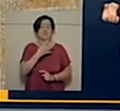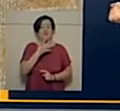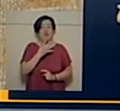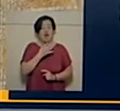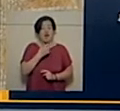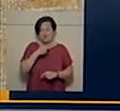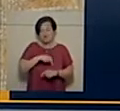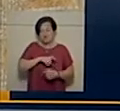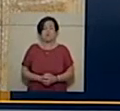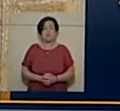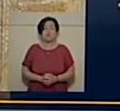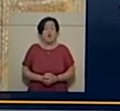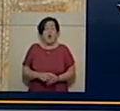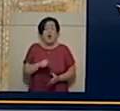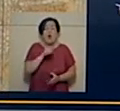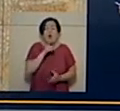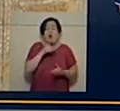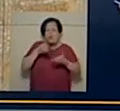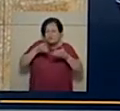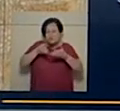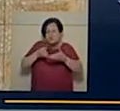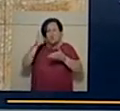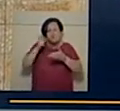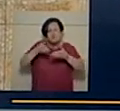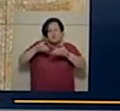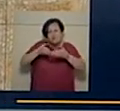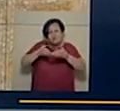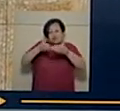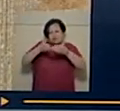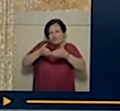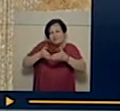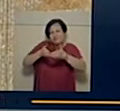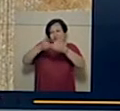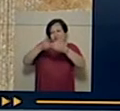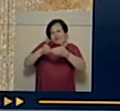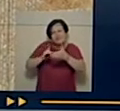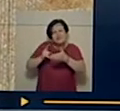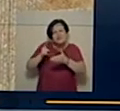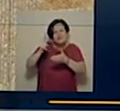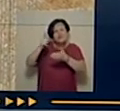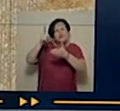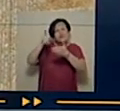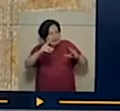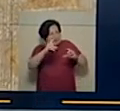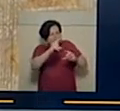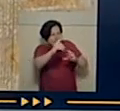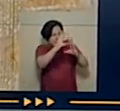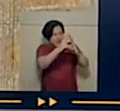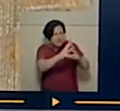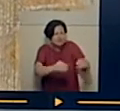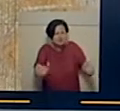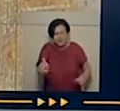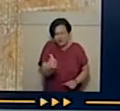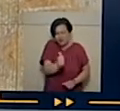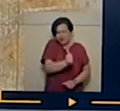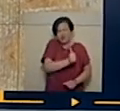Κοιτάξτε. Εδώ στη Ξάνθη, τουλάχιστον σύμφωνα και με τις ανακοινώσεις και του Δήμου, αλλά κυρίως και με τις περιφέρειες, είμαστε στο